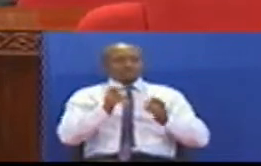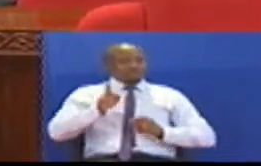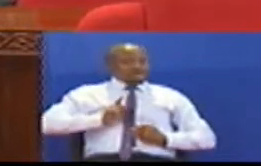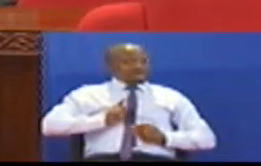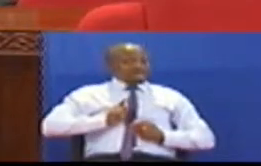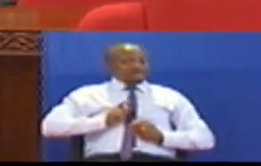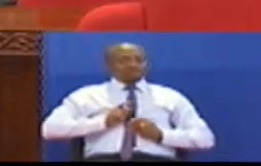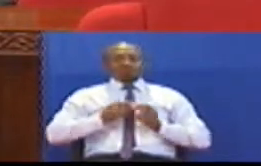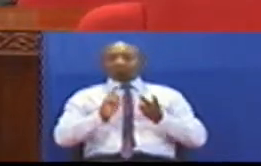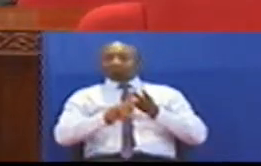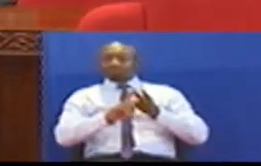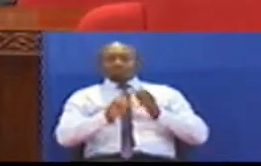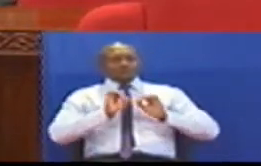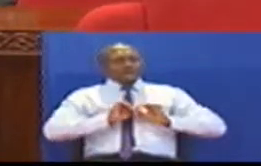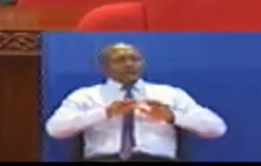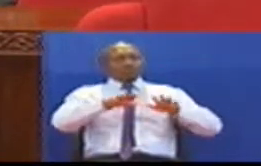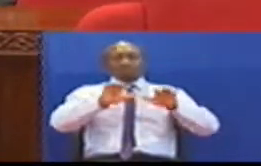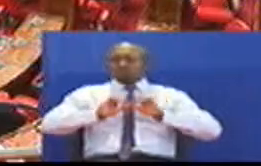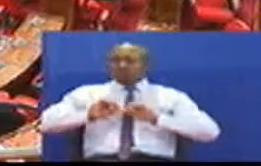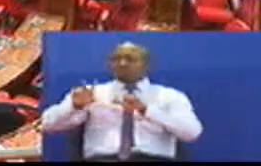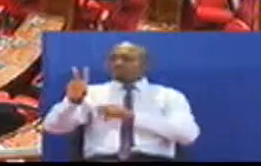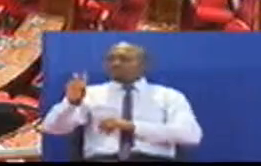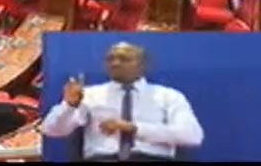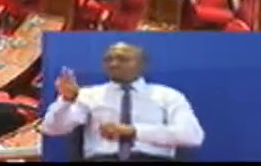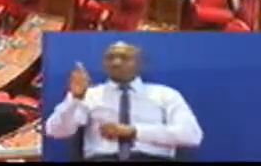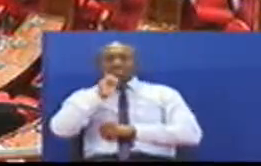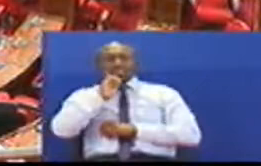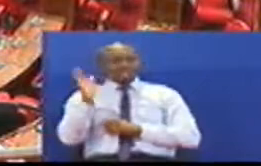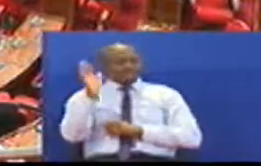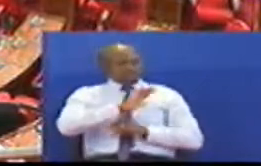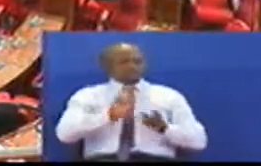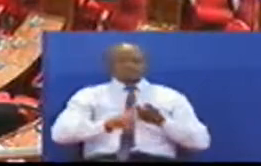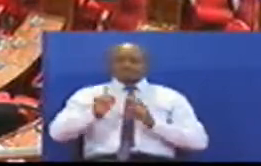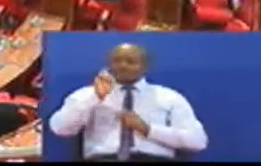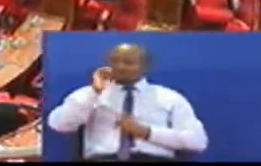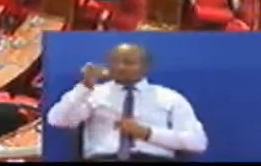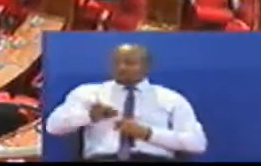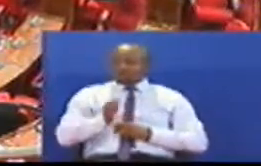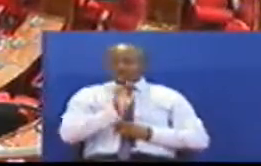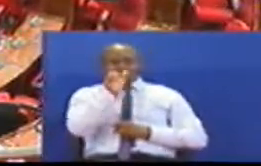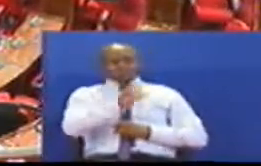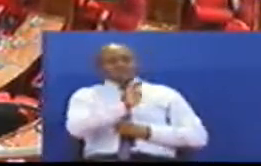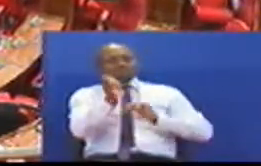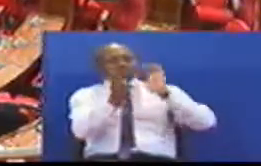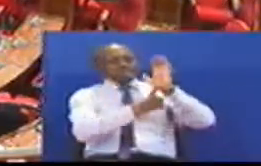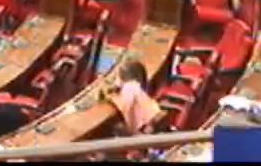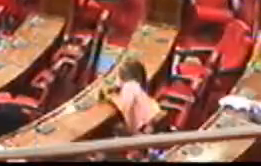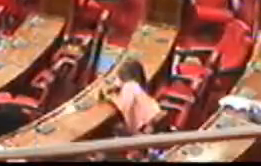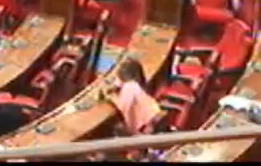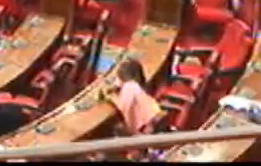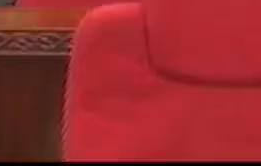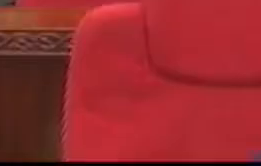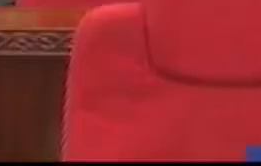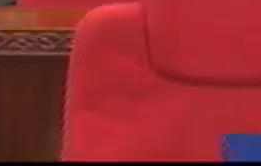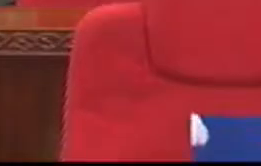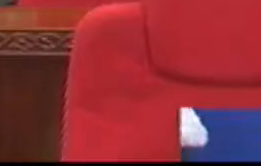mpaka 24 huambukizwa VVU kila siku. Hapa kwa mwezi ni takriban 6,750. Hii ikiwa ina maana kwamba